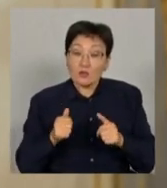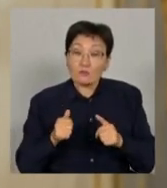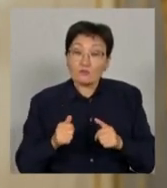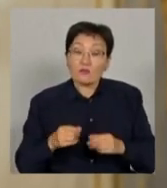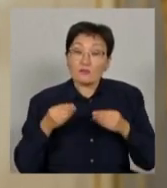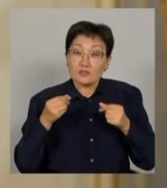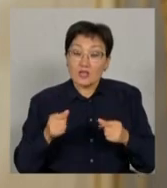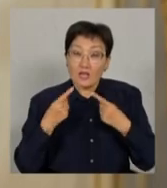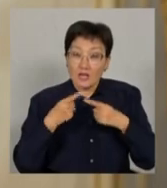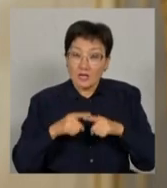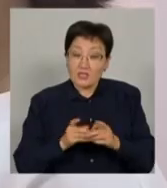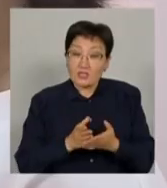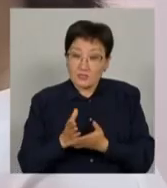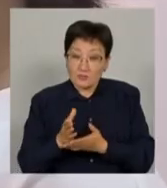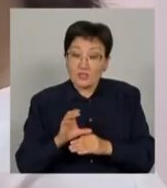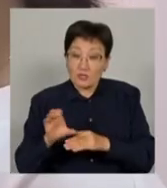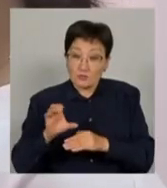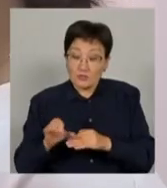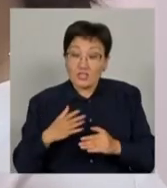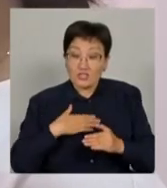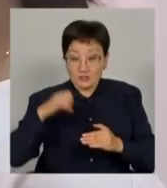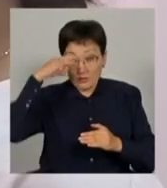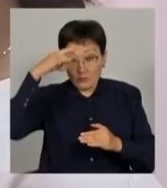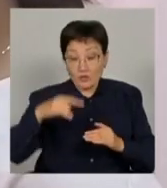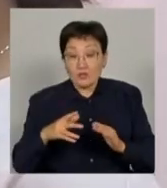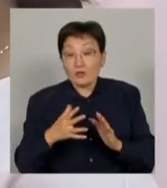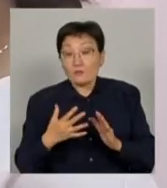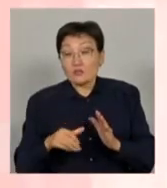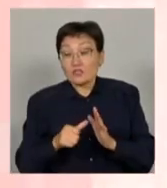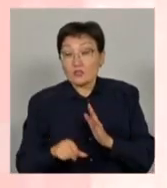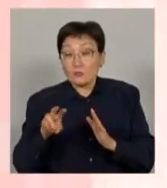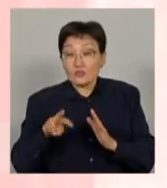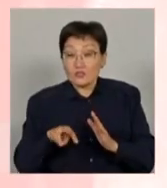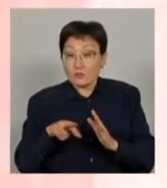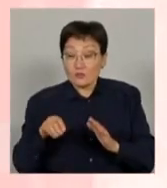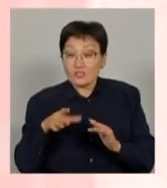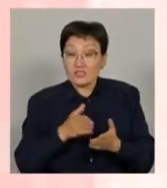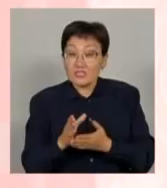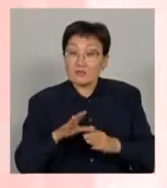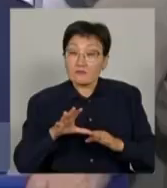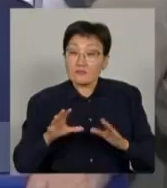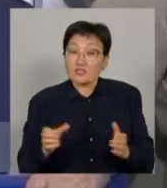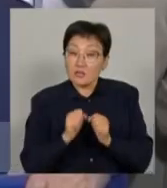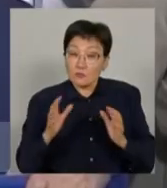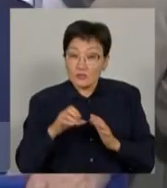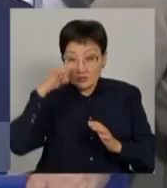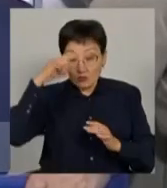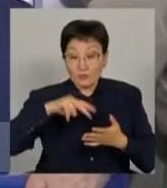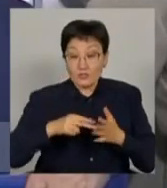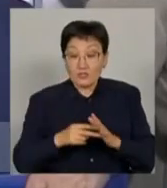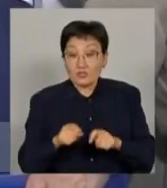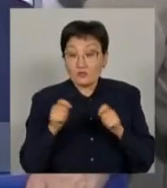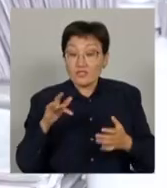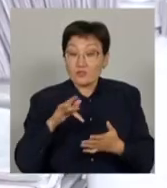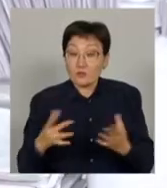экспорта нашей страны более 60 миллионов долларов инвестиций будут привлечены в систему здравоохранения в Казахстане планирует